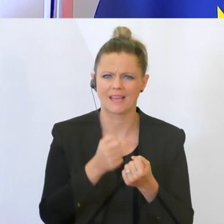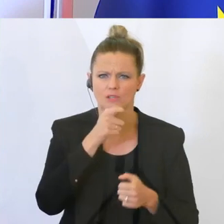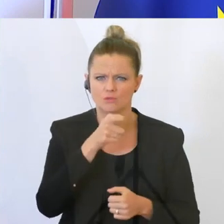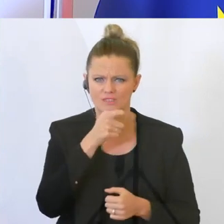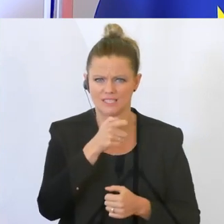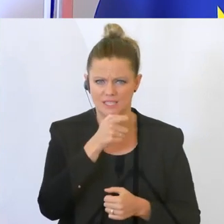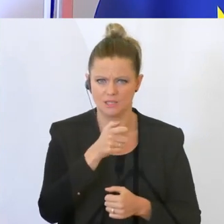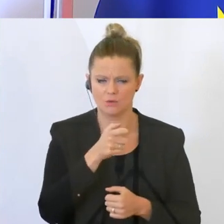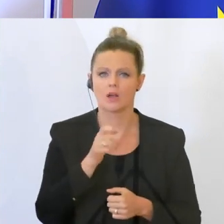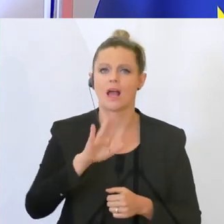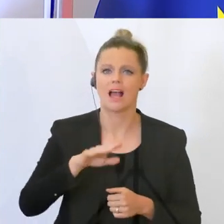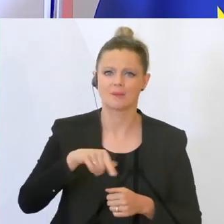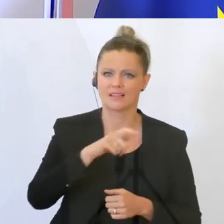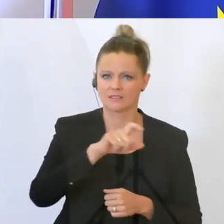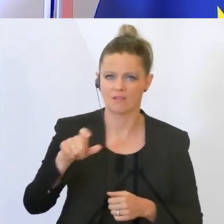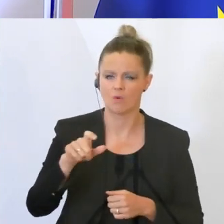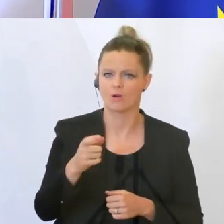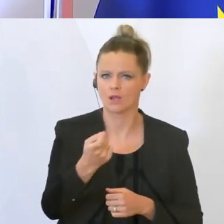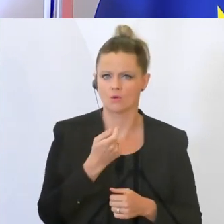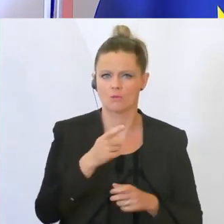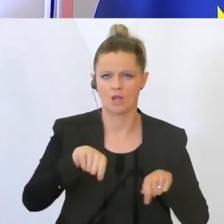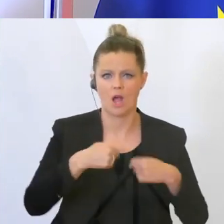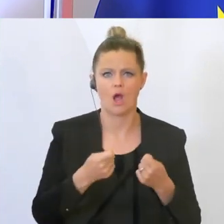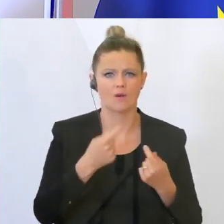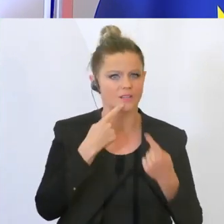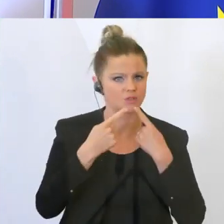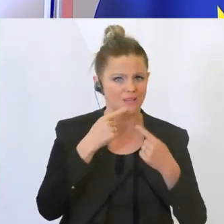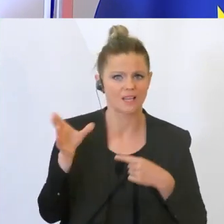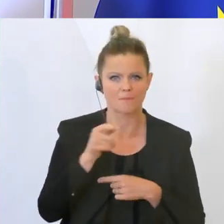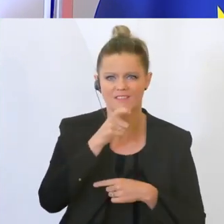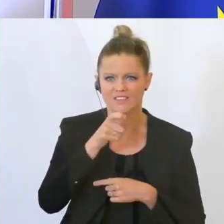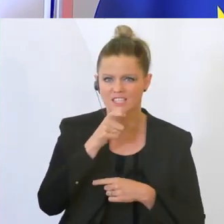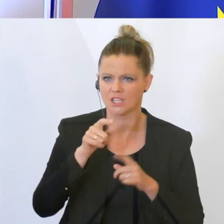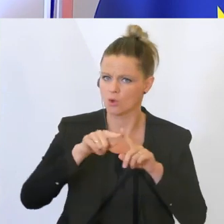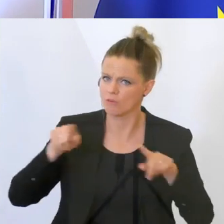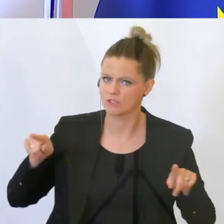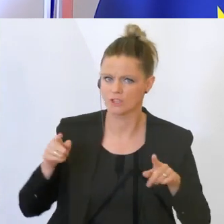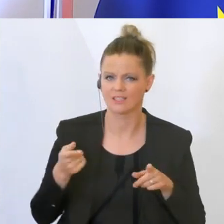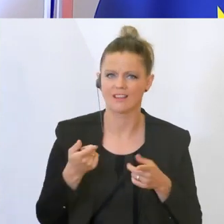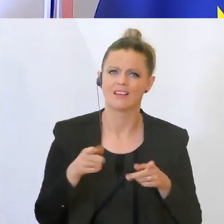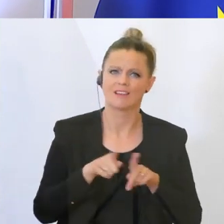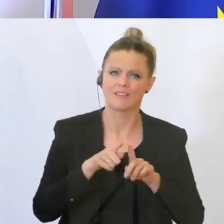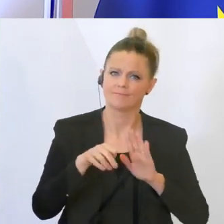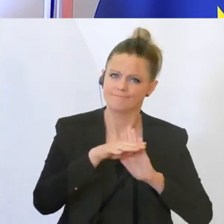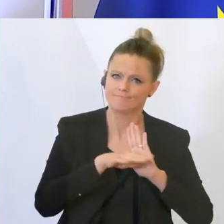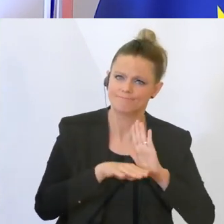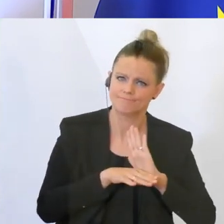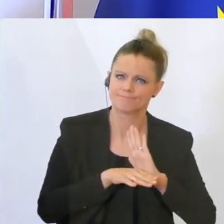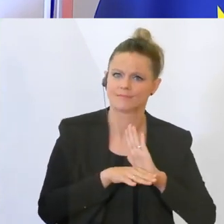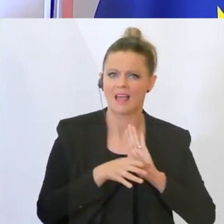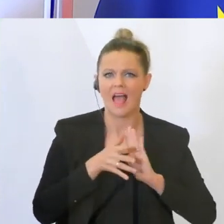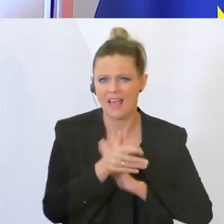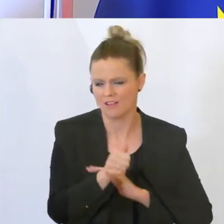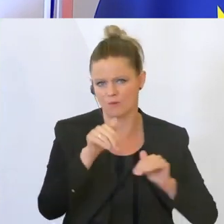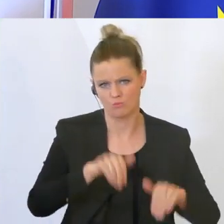Betriebsunterbrechungsversicherungen. Hier wird es nächste Woche auch ein Gespräch mit den Versicherungen geben, um ein logistisches Eingreifen vermeiden